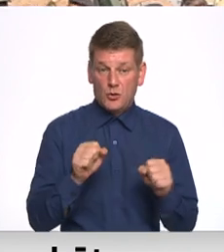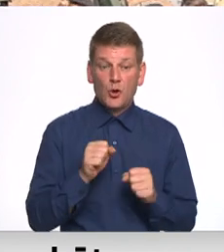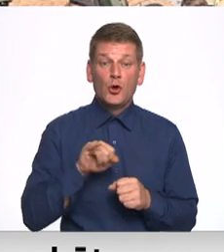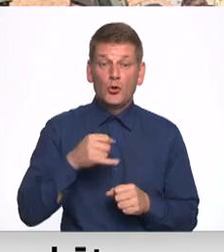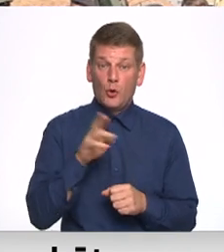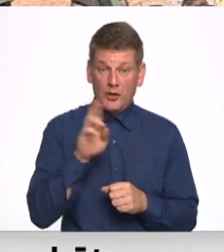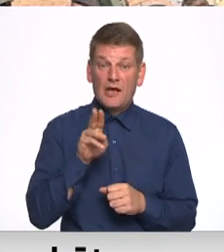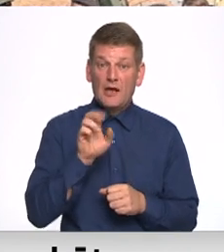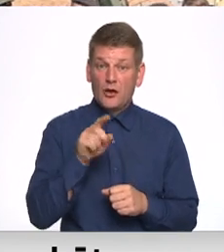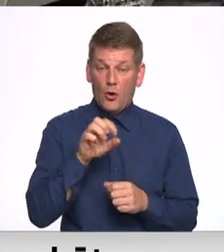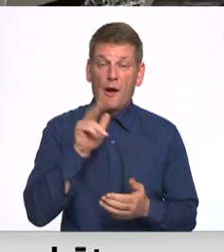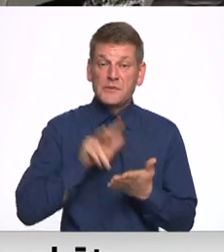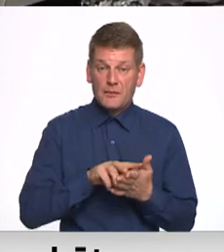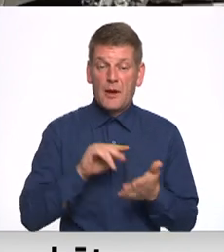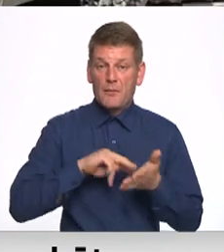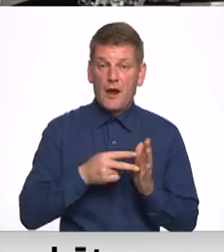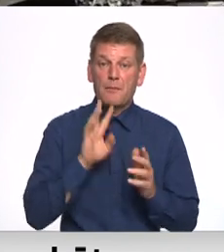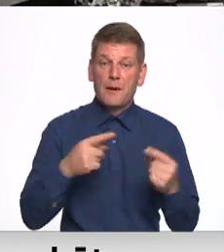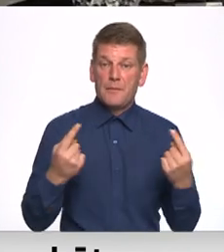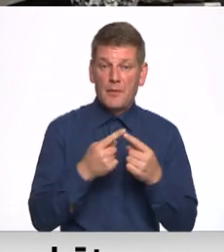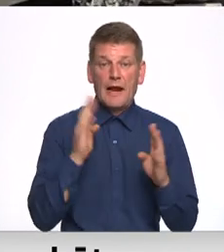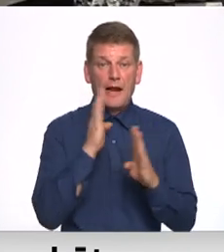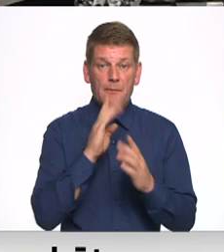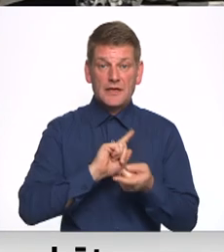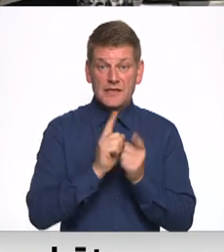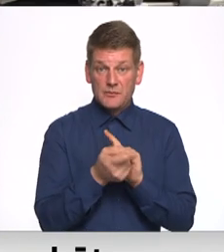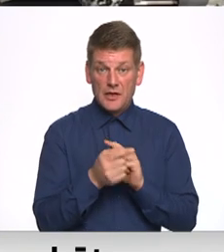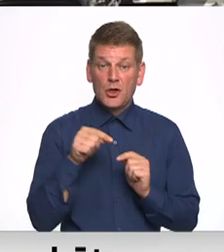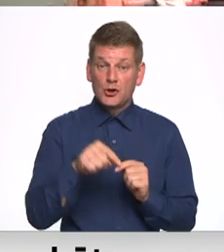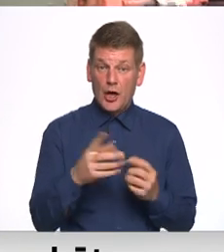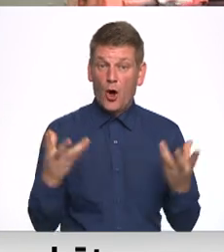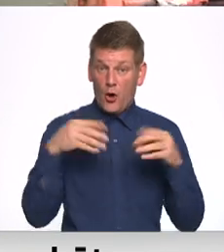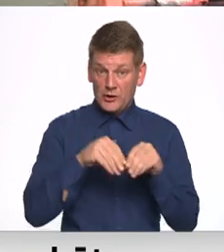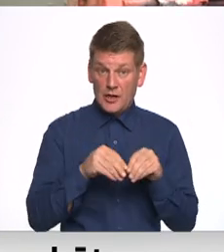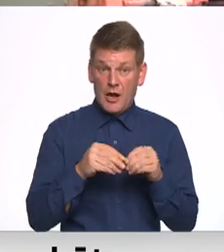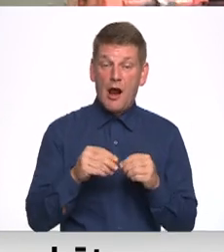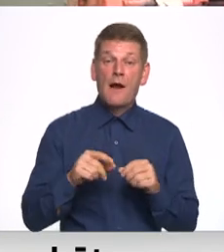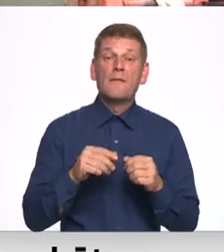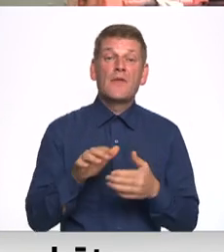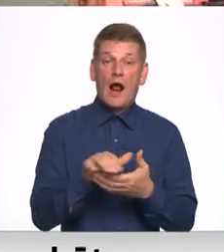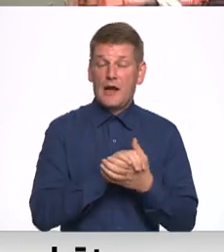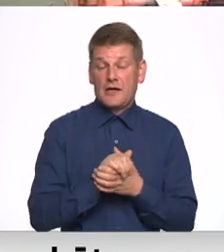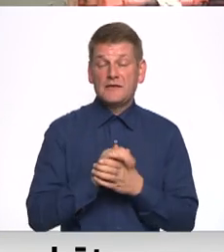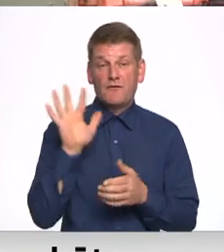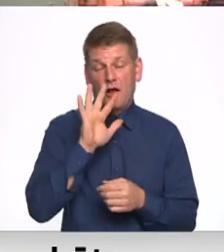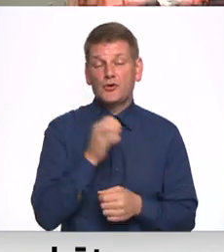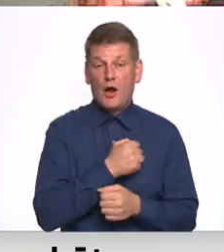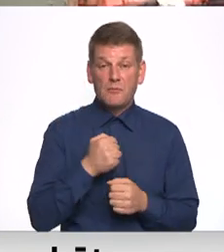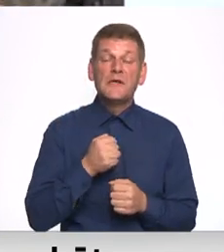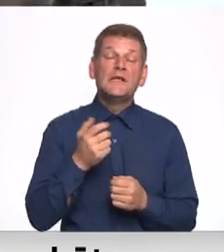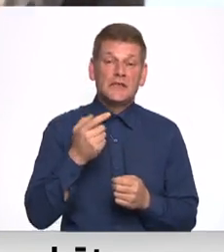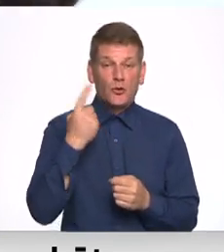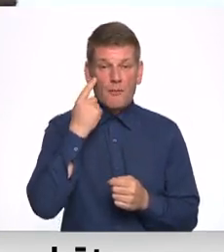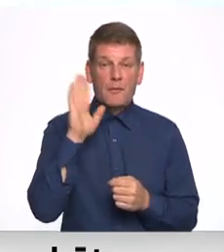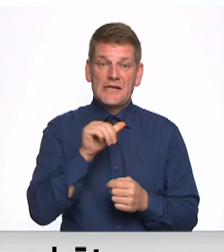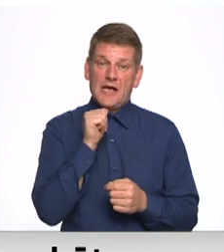NATO apstiprināja plānu par piemērošanos klimata izmaiņām un šajā kontekstā Alianzes valstu armijas domā par zaļākiem risinājumiem,